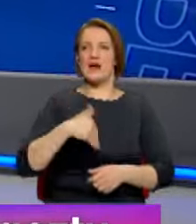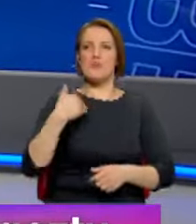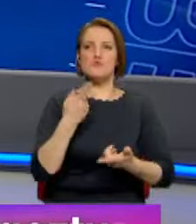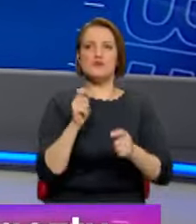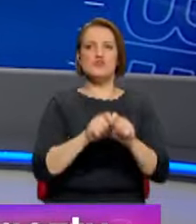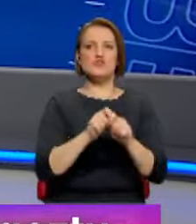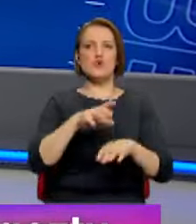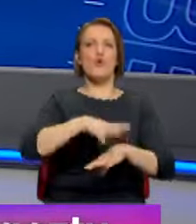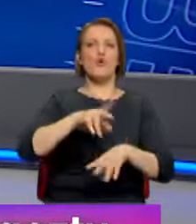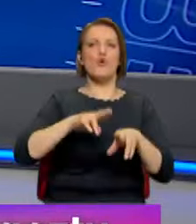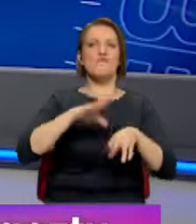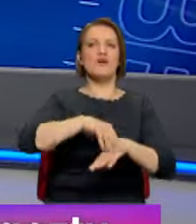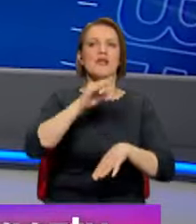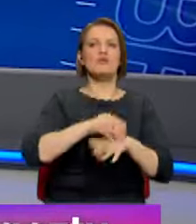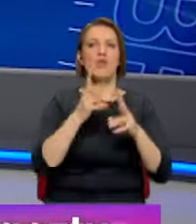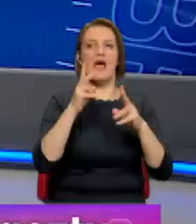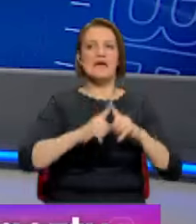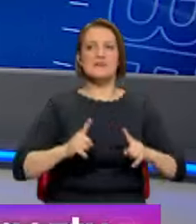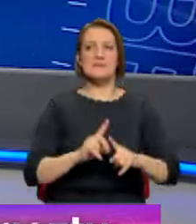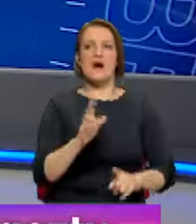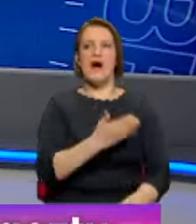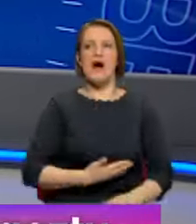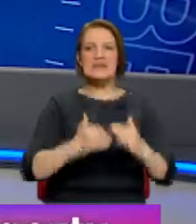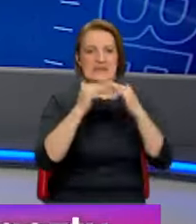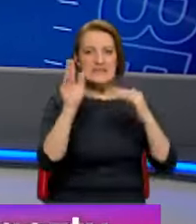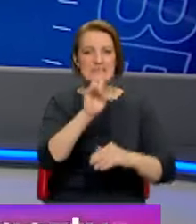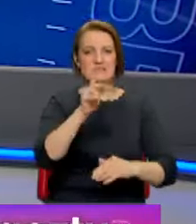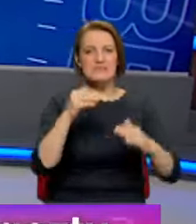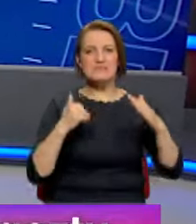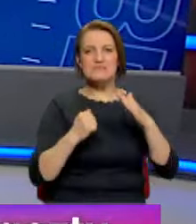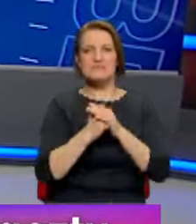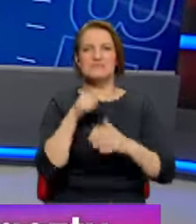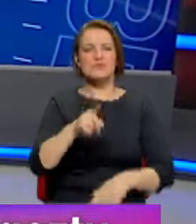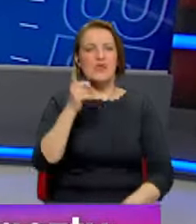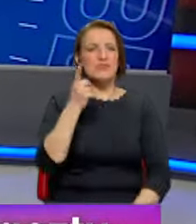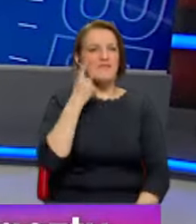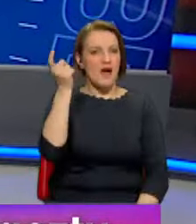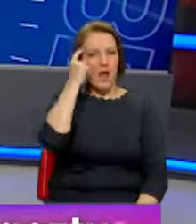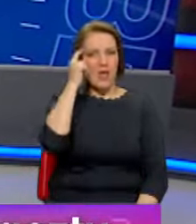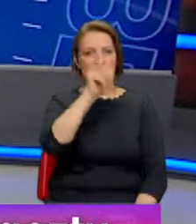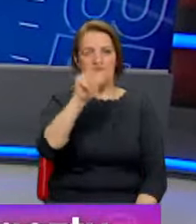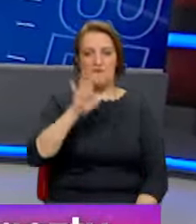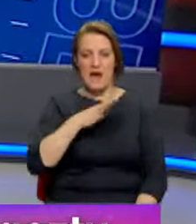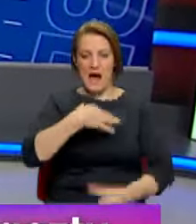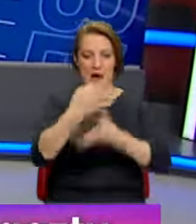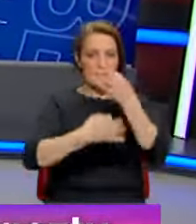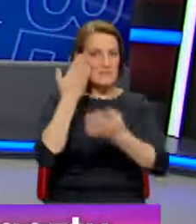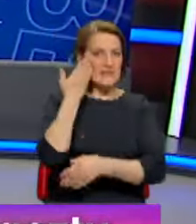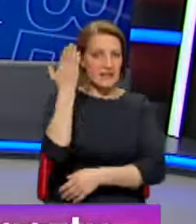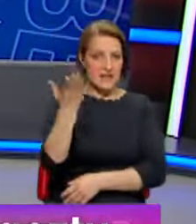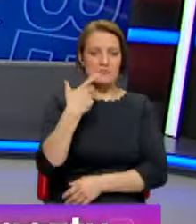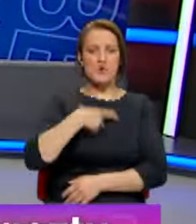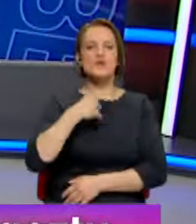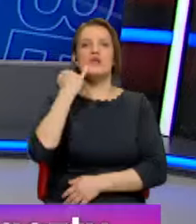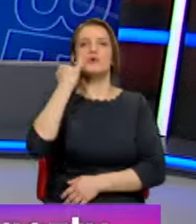hesaplaması aşlık sınırı 20.000 liraya Dayan burada bir devlet aklına ihtiyacımız var haberimizi izleyelim